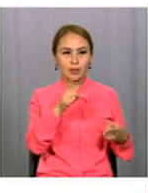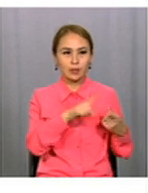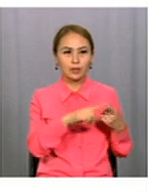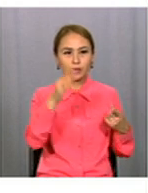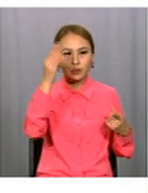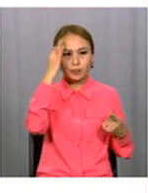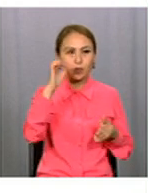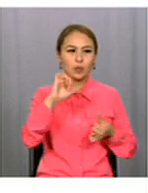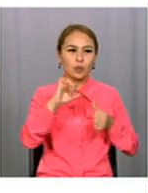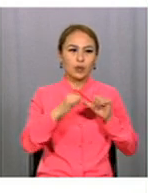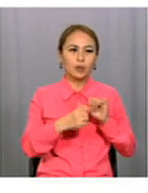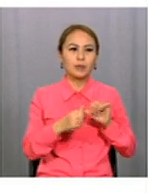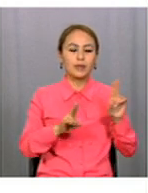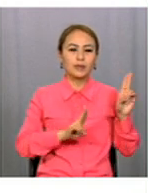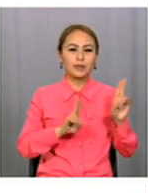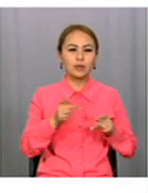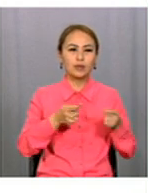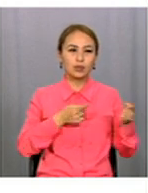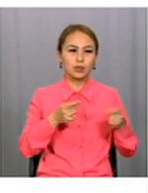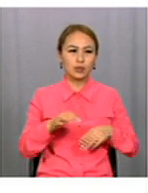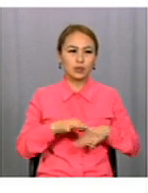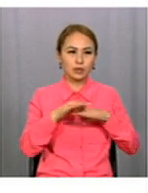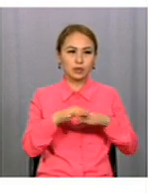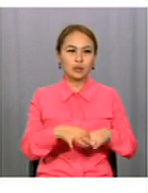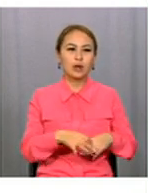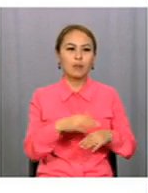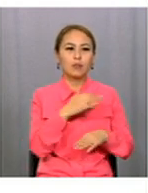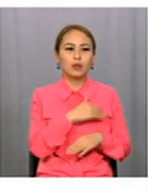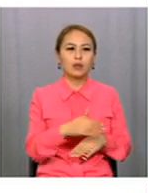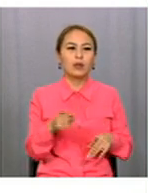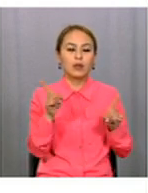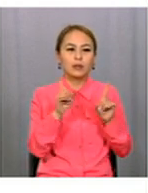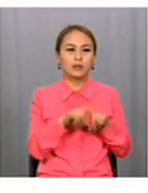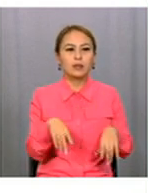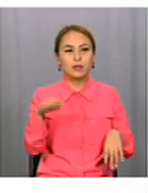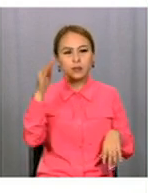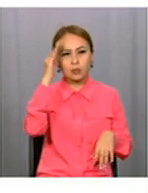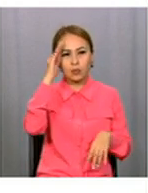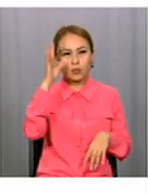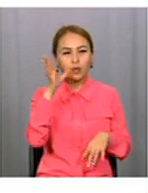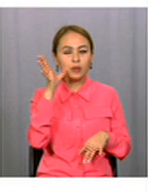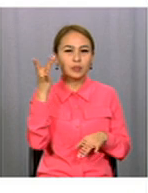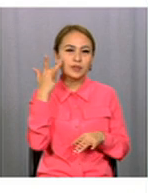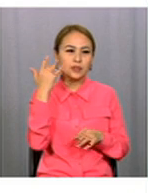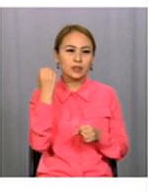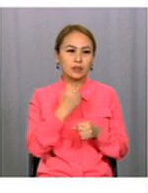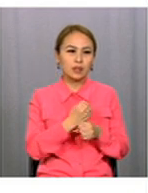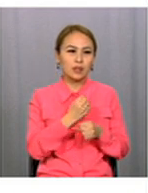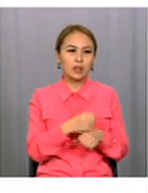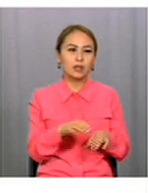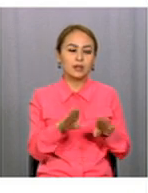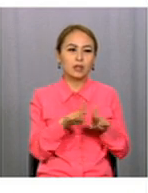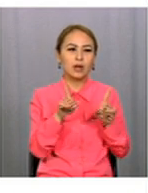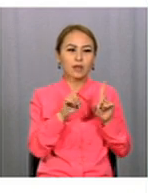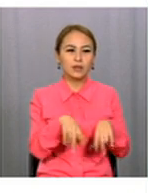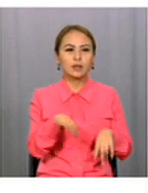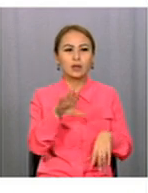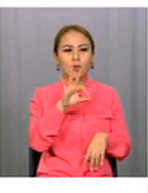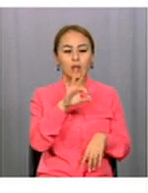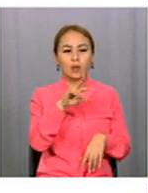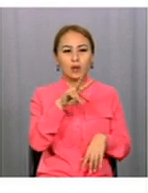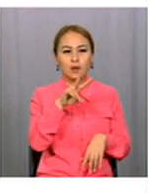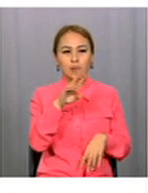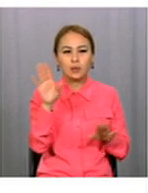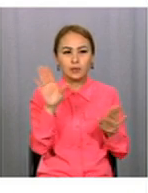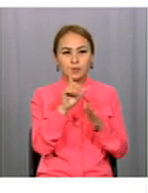ойы үнемі ойлау процесінде жүреді. Бұл үрдіс адам санасында болып жатады. Алайда автор